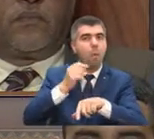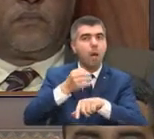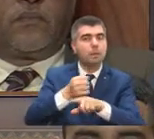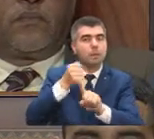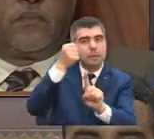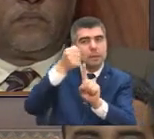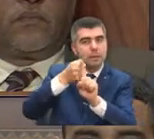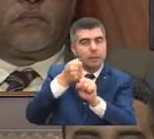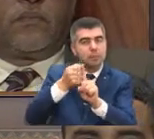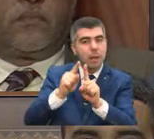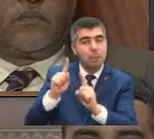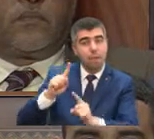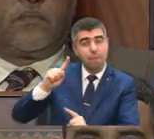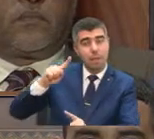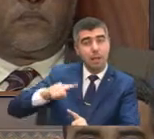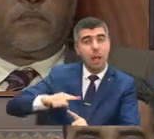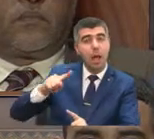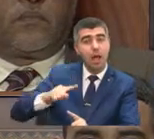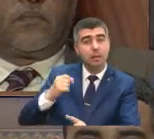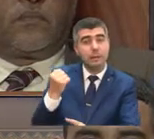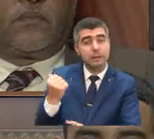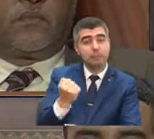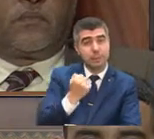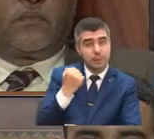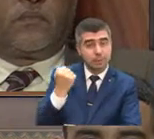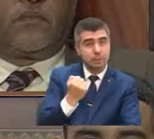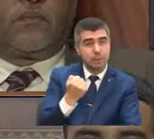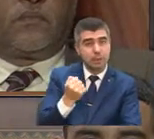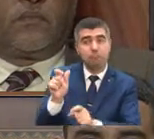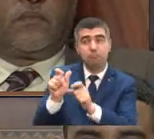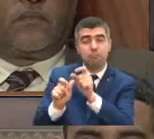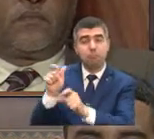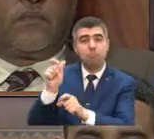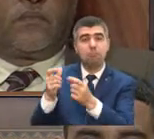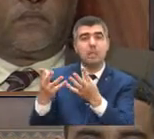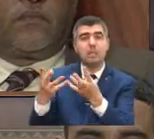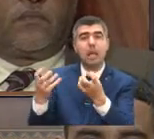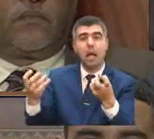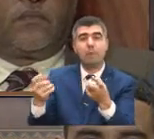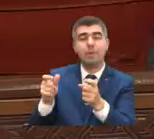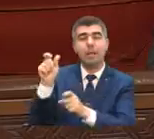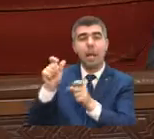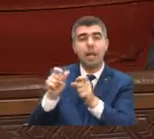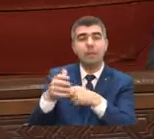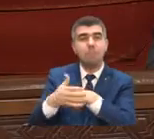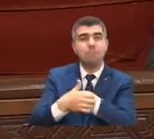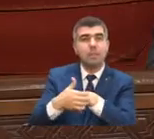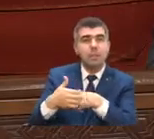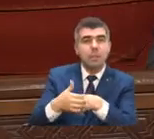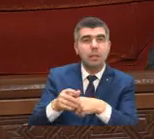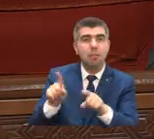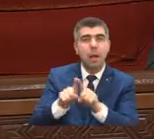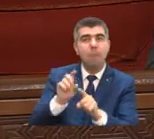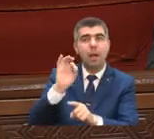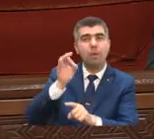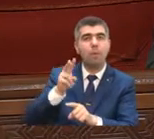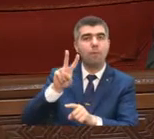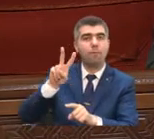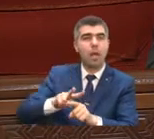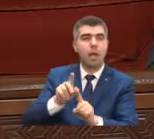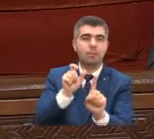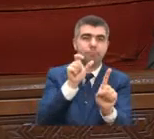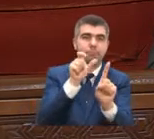يوم تأخير هو على حساب عدم استفادة واحد الفئات مستحقة، وهو أيضا إطالة ديال الأمد ديال استفادة